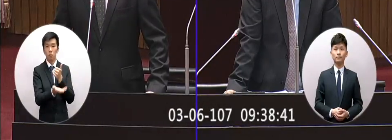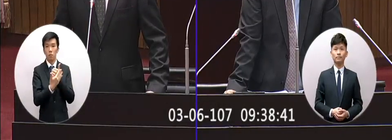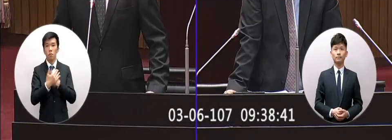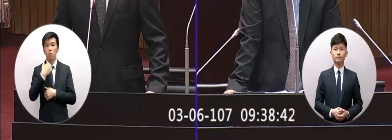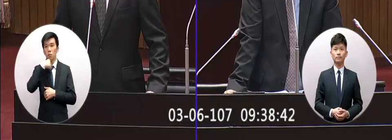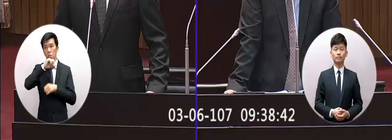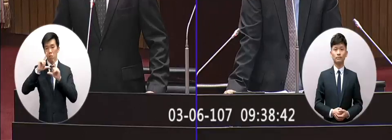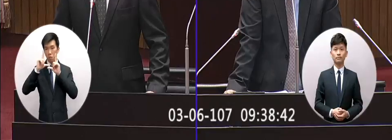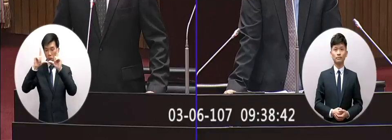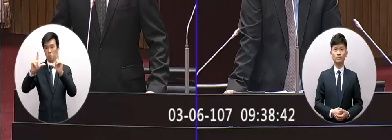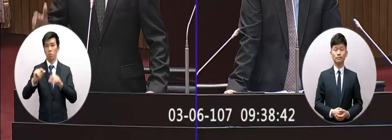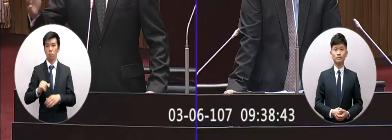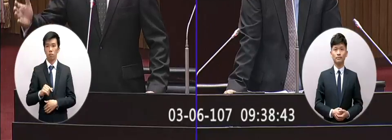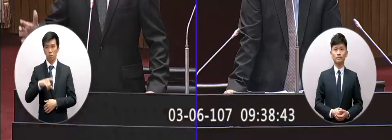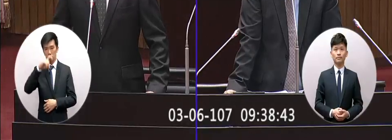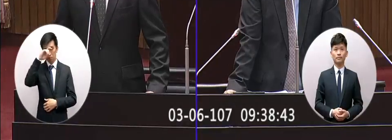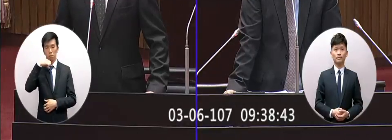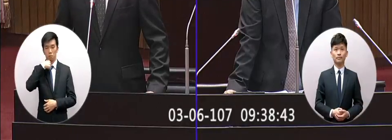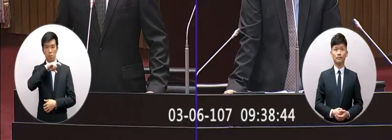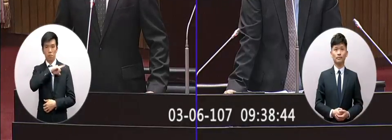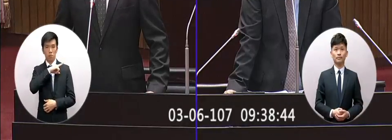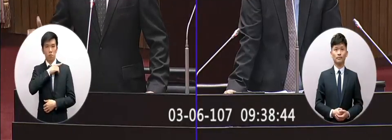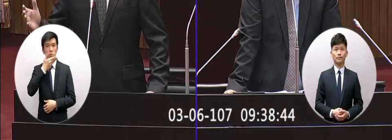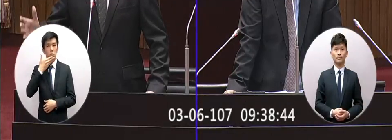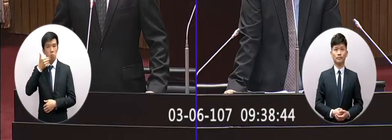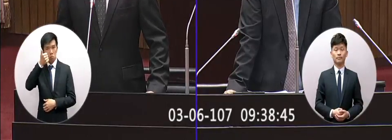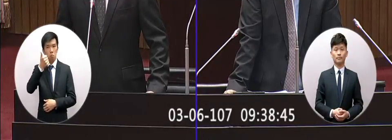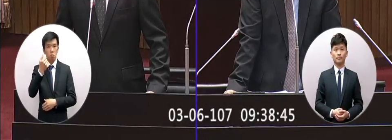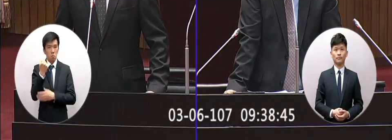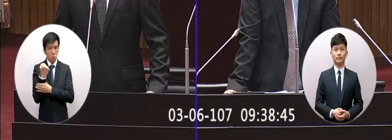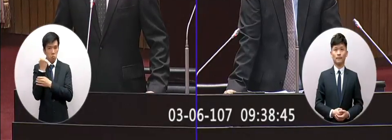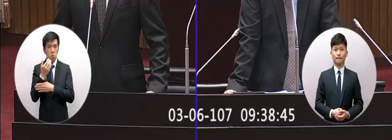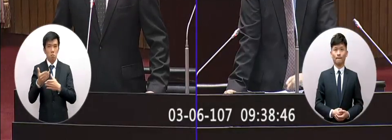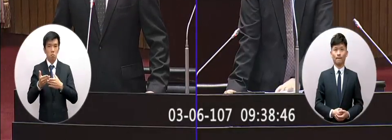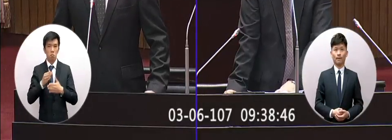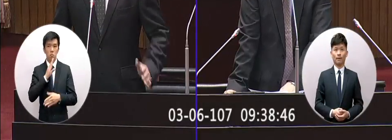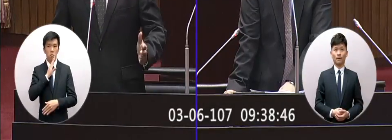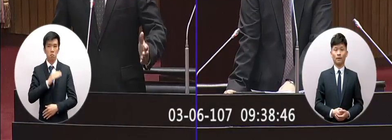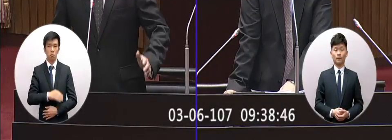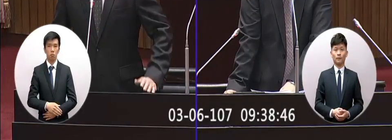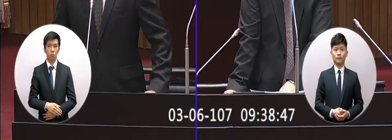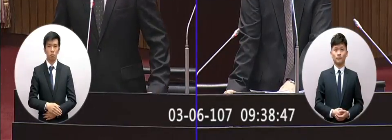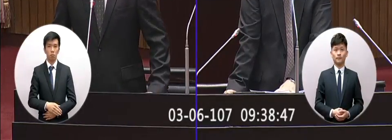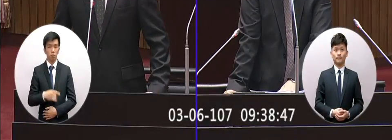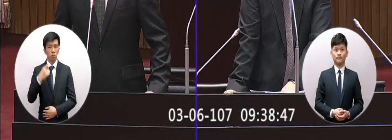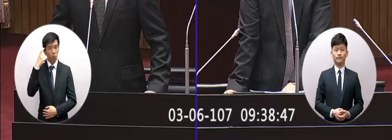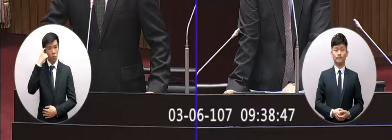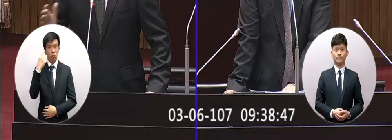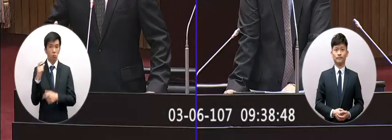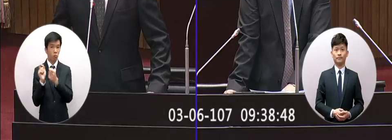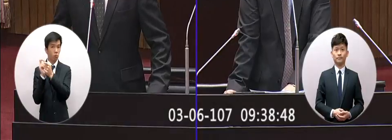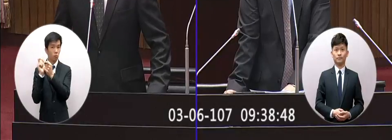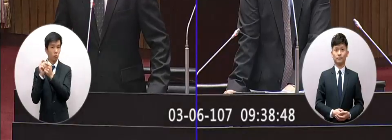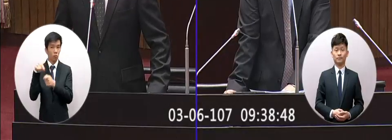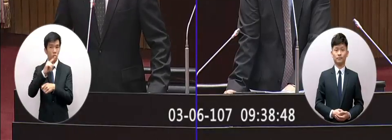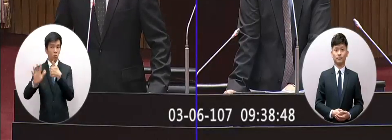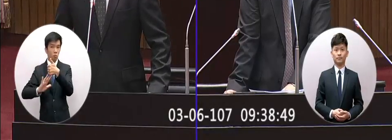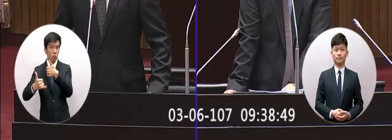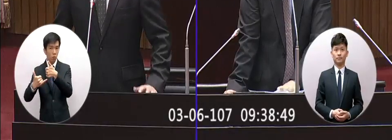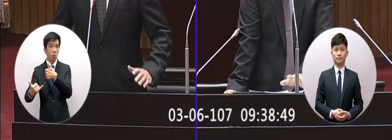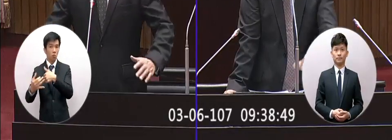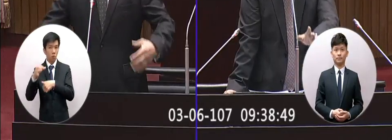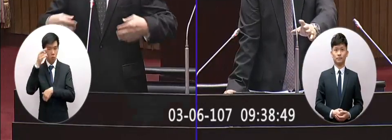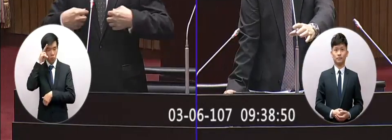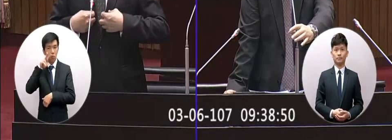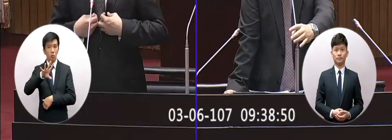捍卫我们国家的这个利益。那我想这个部分可能过去几天委员也看到了，我们这个部分正在发挥当